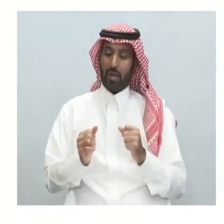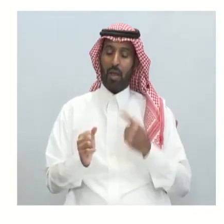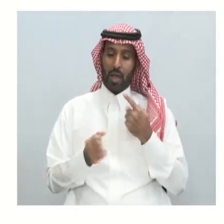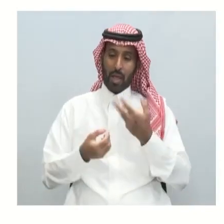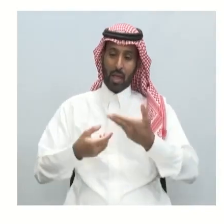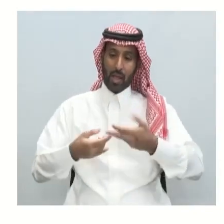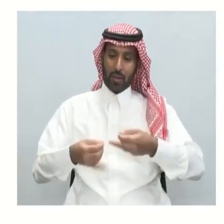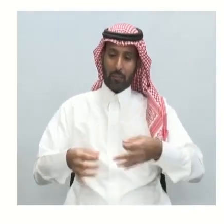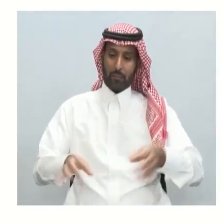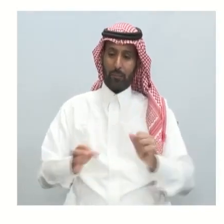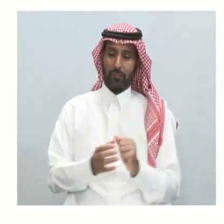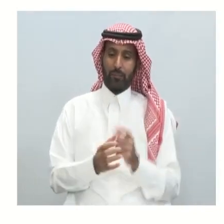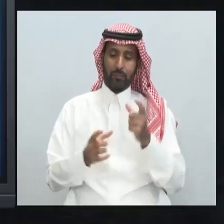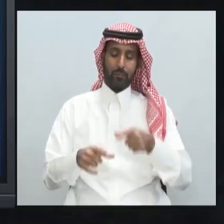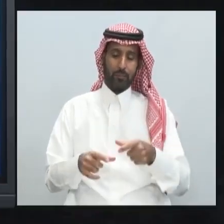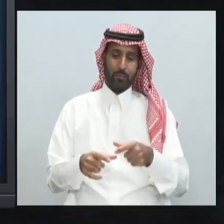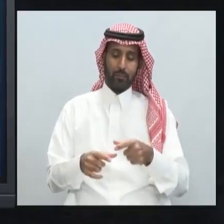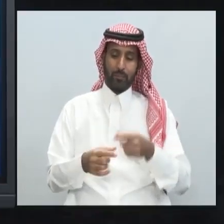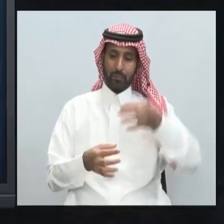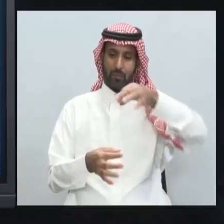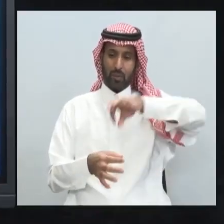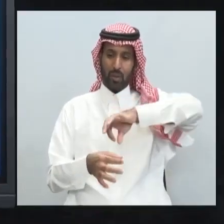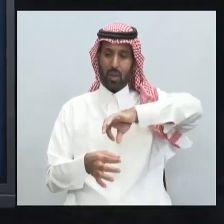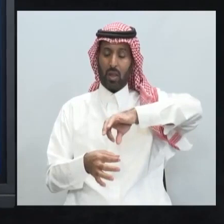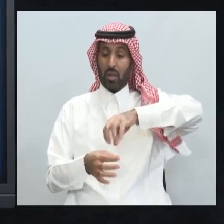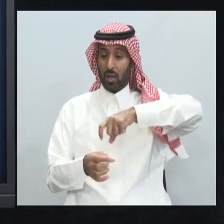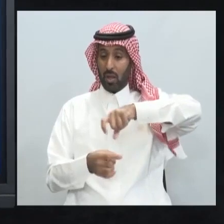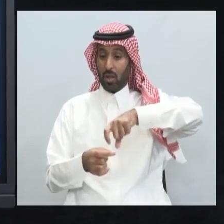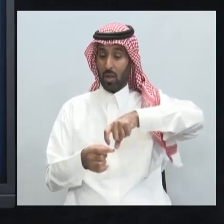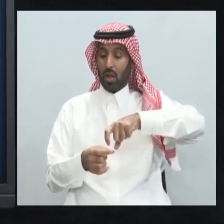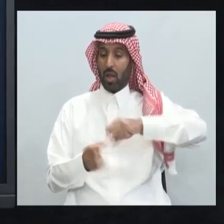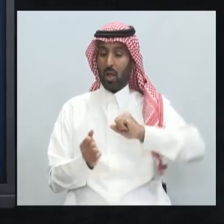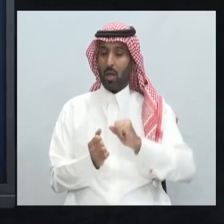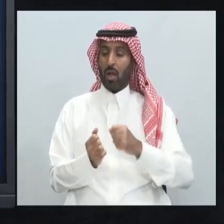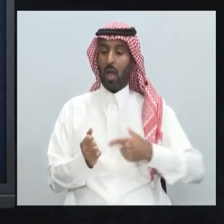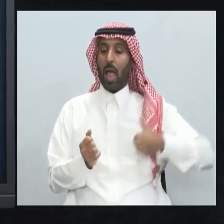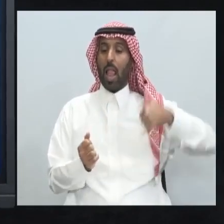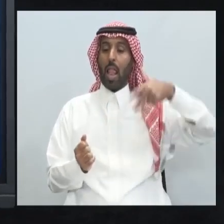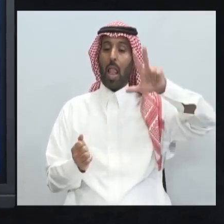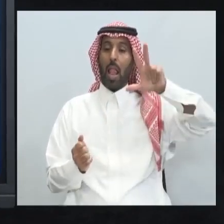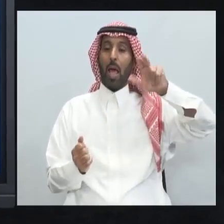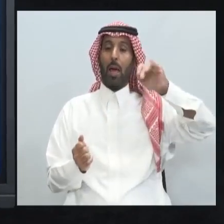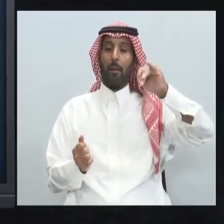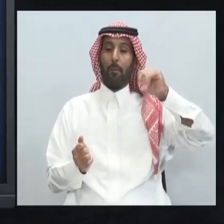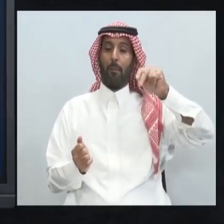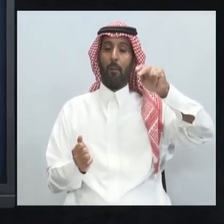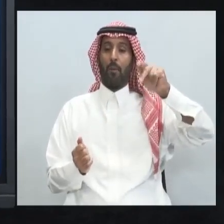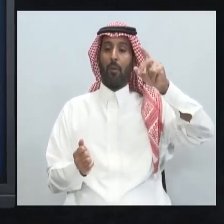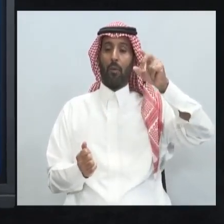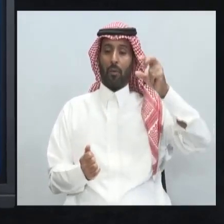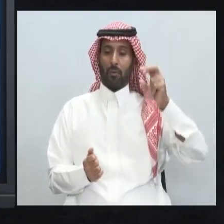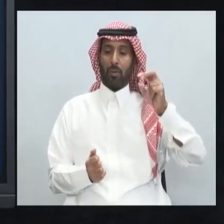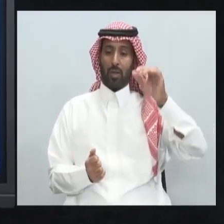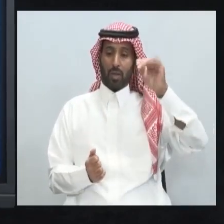قابليه ذوبان اذا المذيبات هناك عباره تعتبر اساسيه في الكيمياء